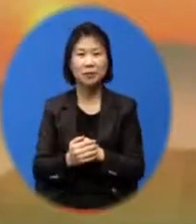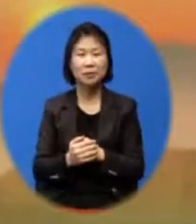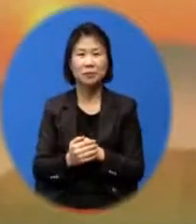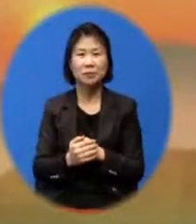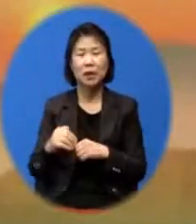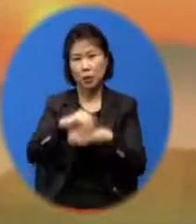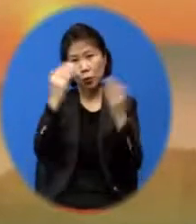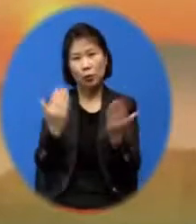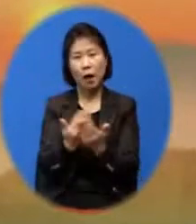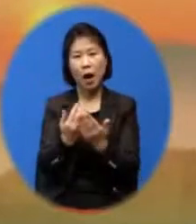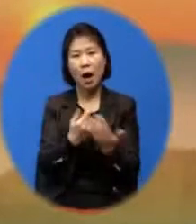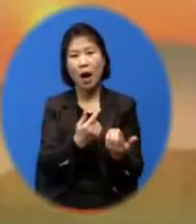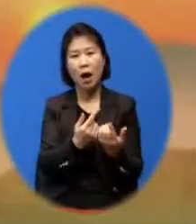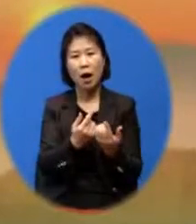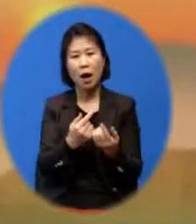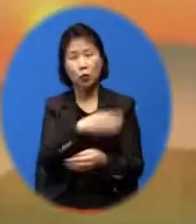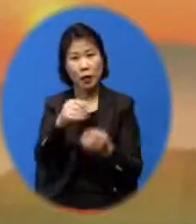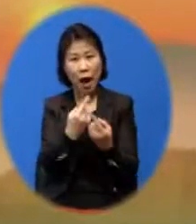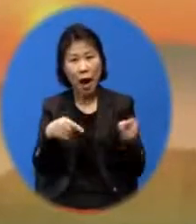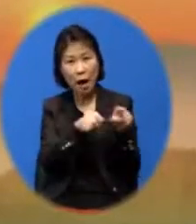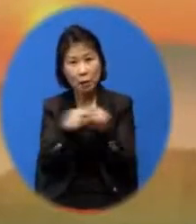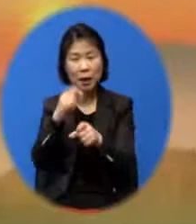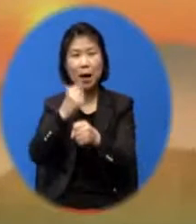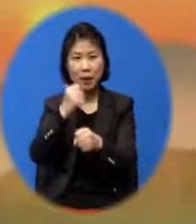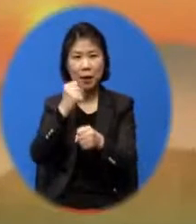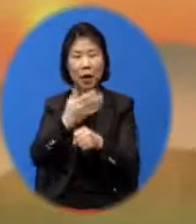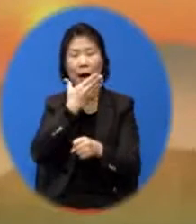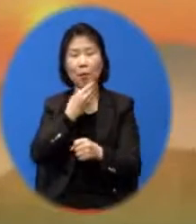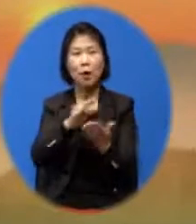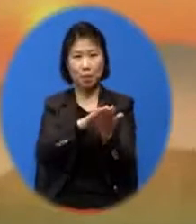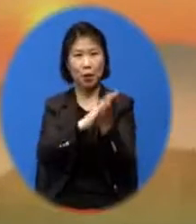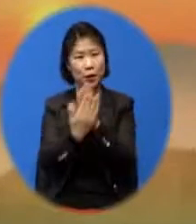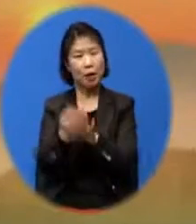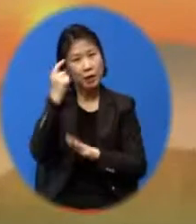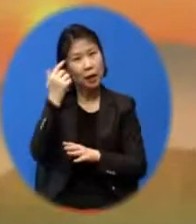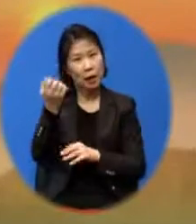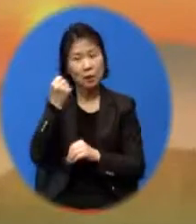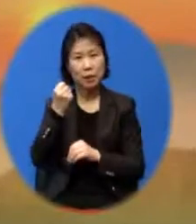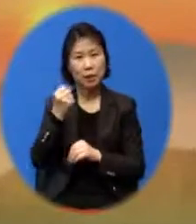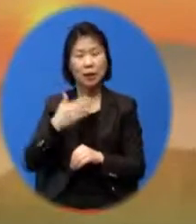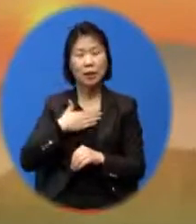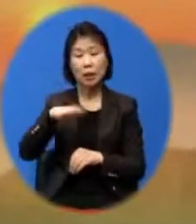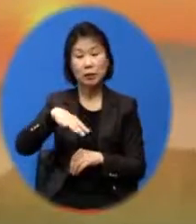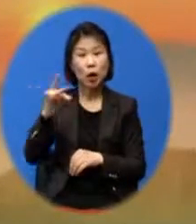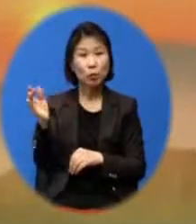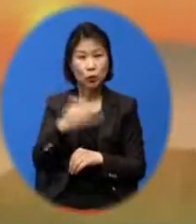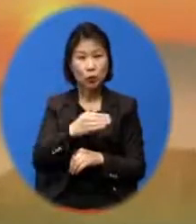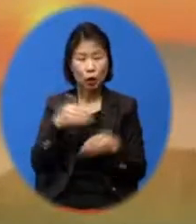이 모두가 우리가 함께 만들어가는 행복한 변화가 아닐까 생각합니다. 임기